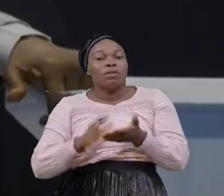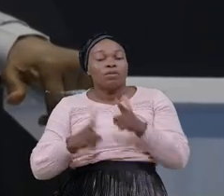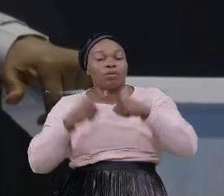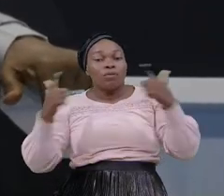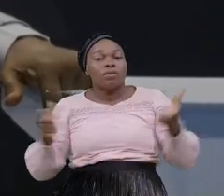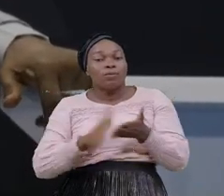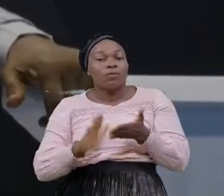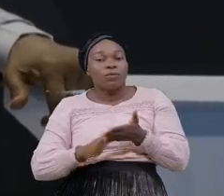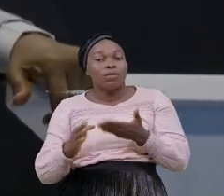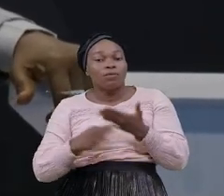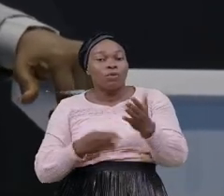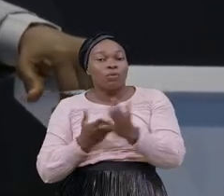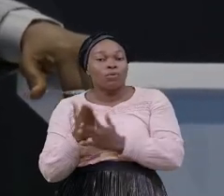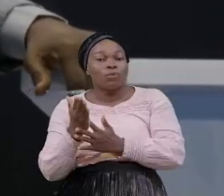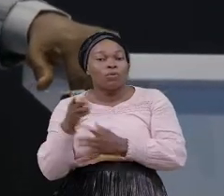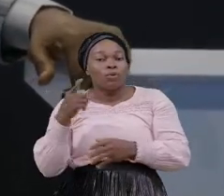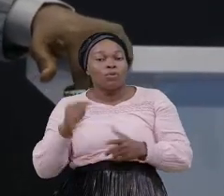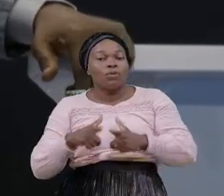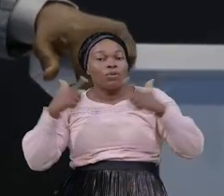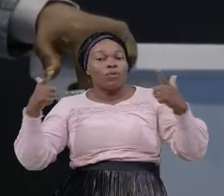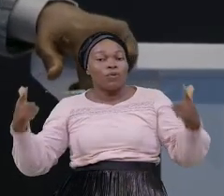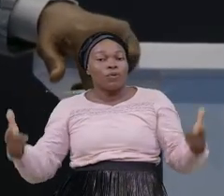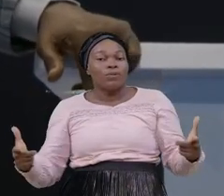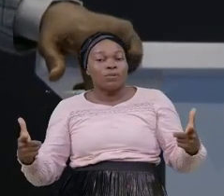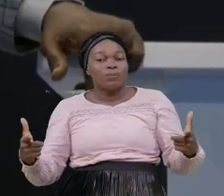pardon à travers la grande